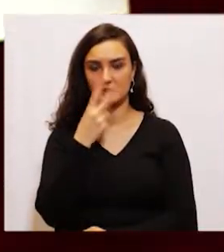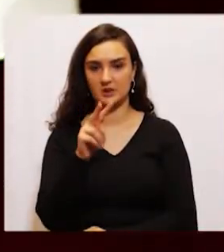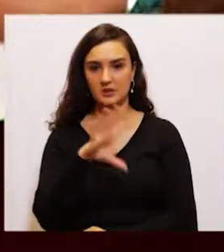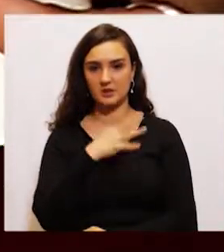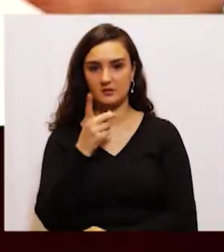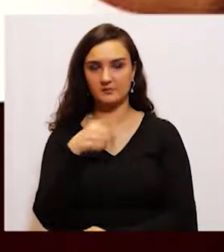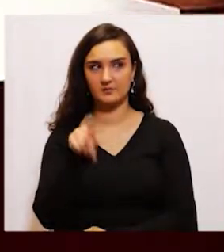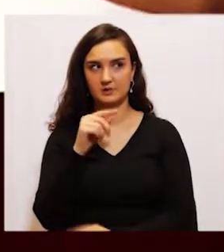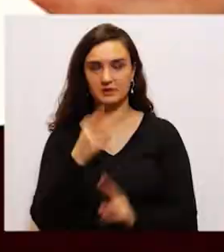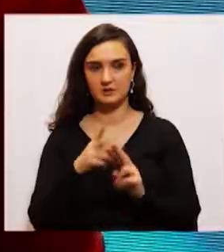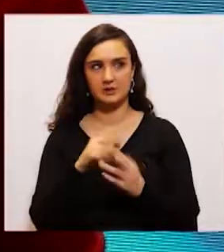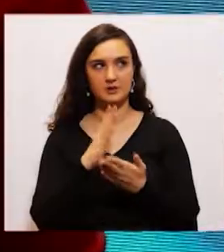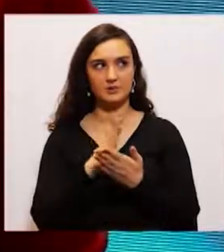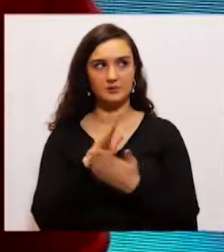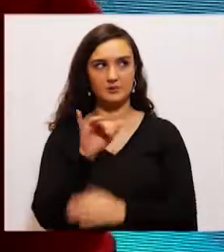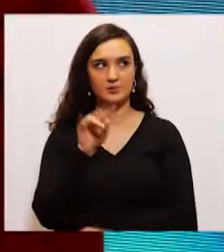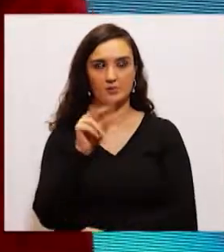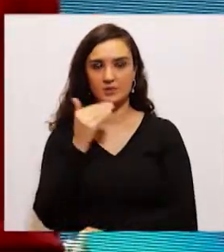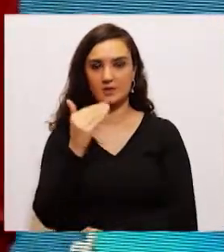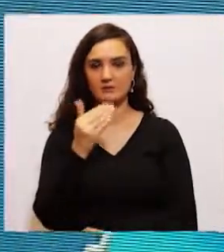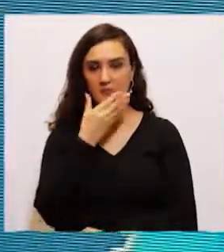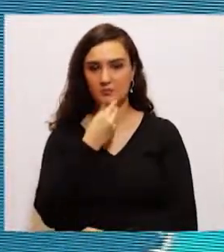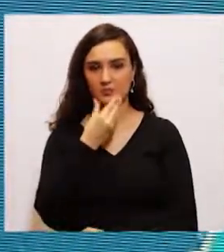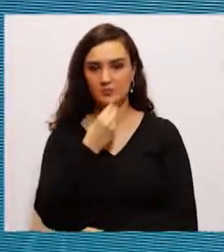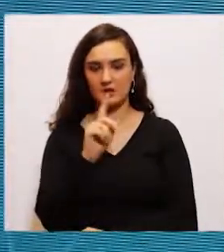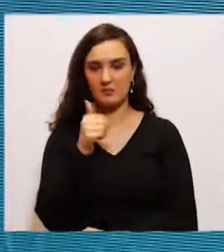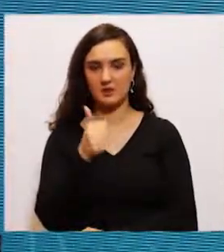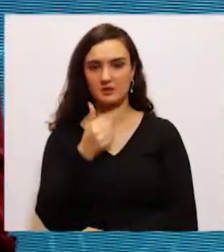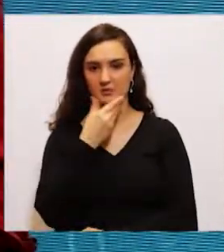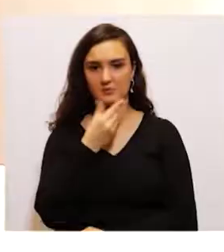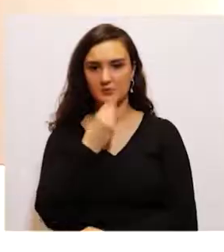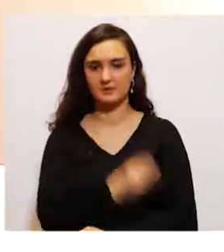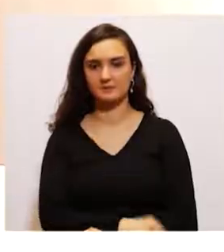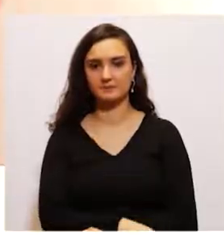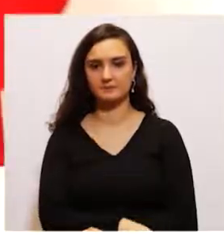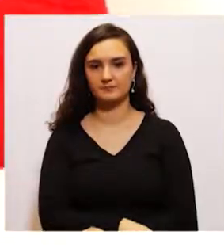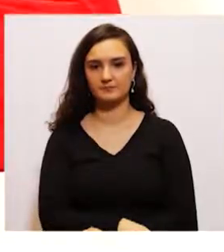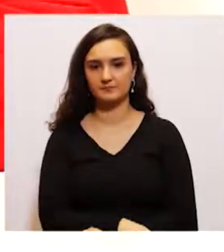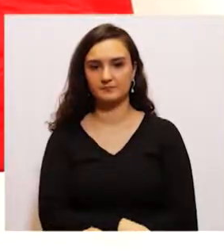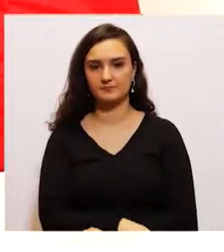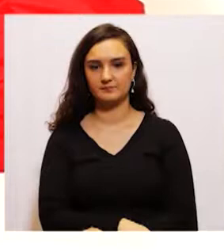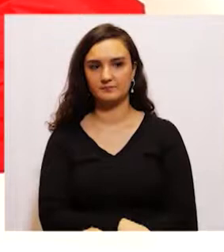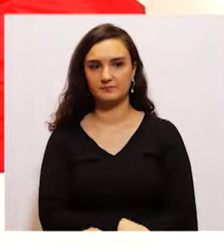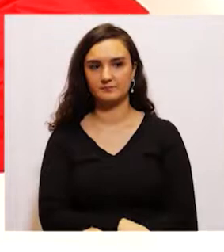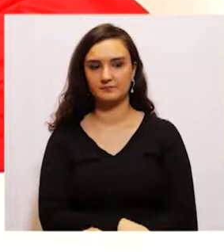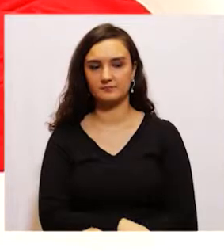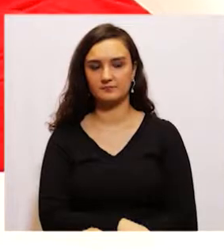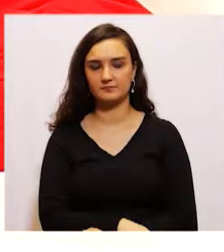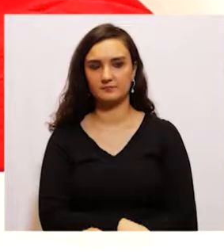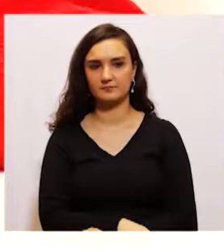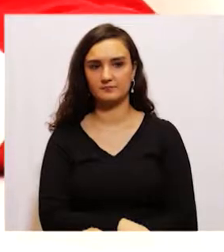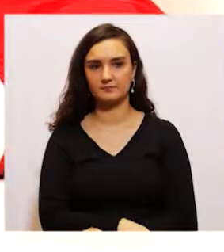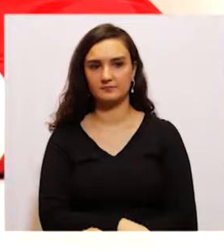გინახავთ? ეს არის ლუკას ბაბუა. უხ, რა მაგარი ბაბუა. ჰა? ძახსატარე.